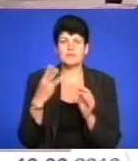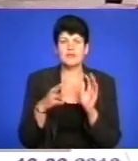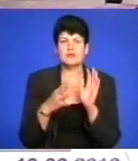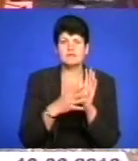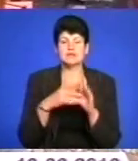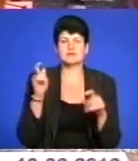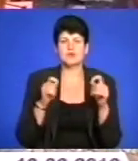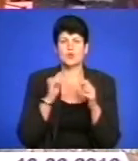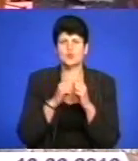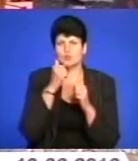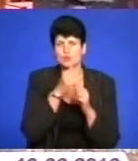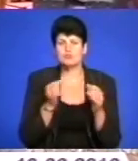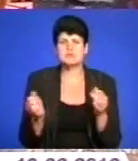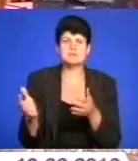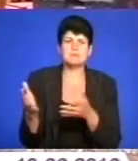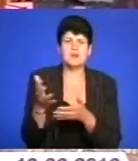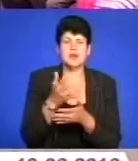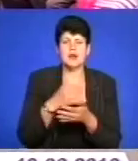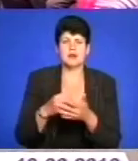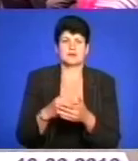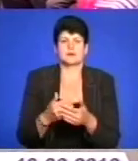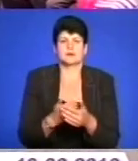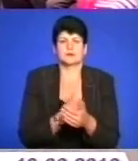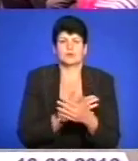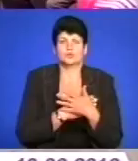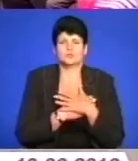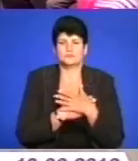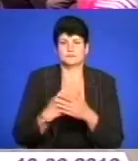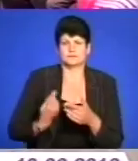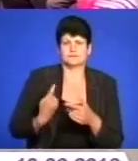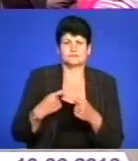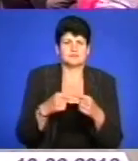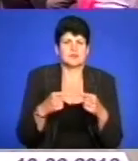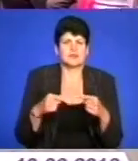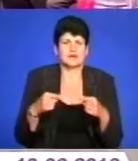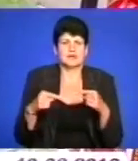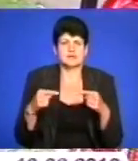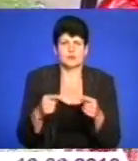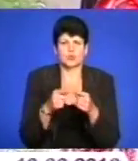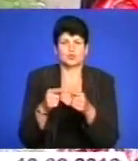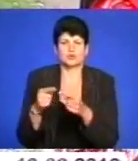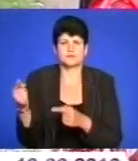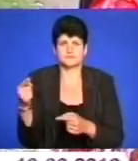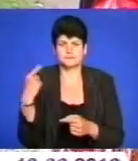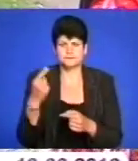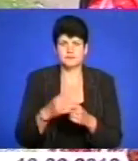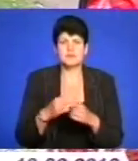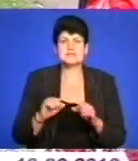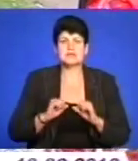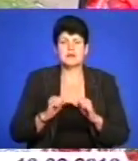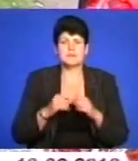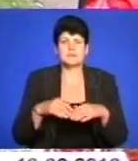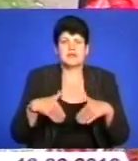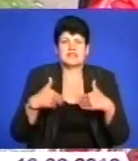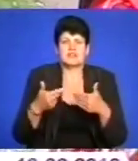фестиваль. Щороку він збирає поціновувачів мистецтва з усіх куточків Тернопілля. Ми стараємося передавати